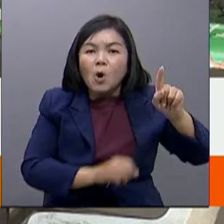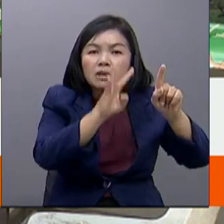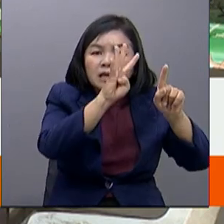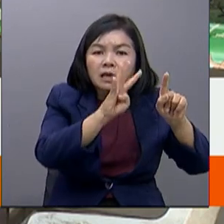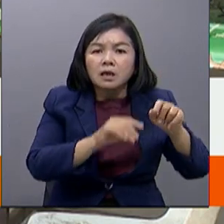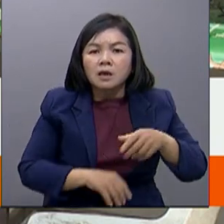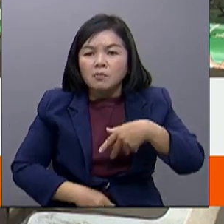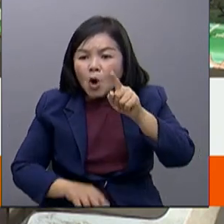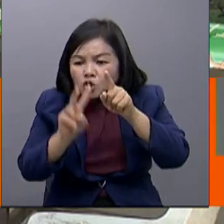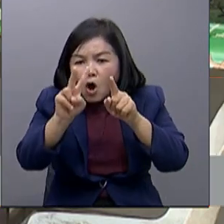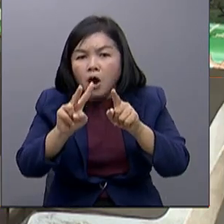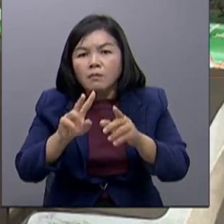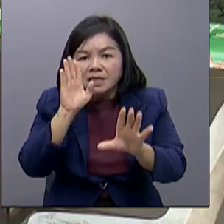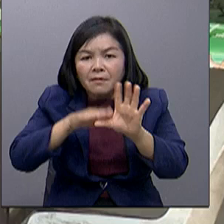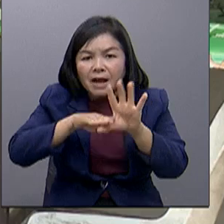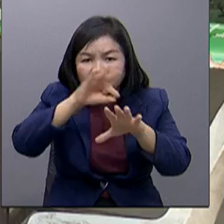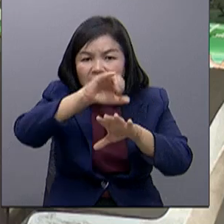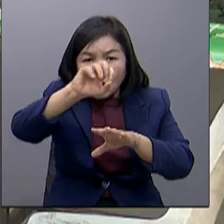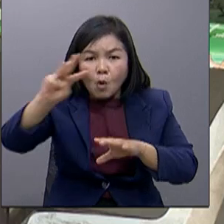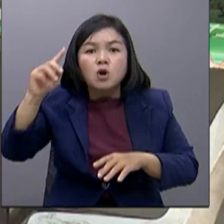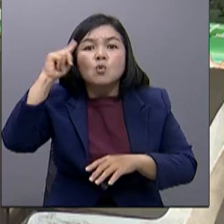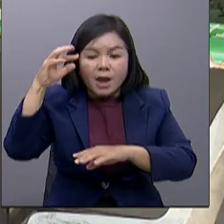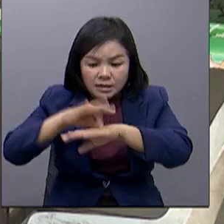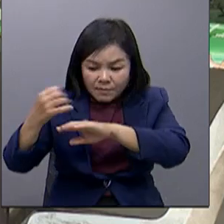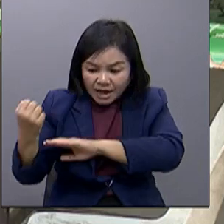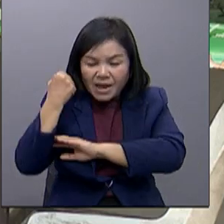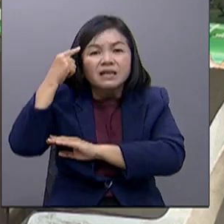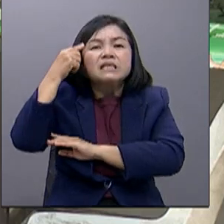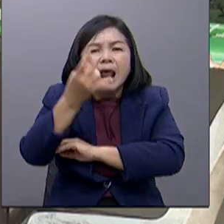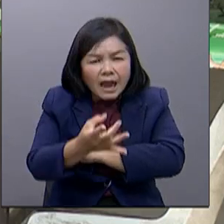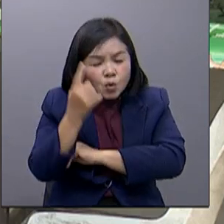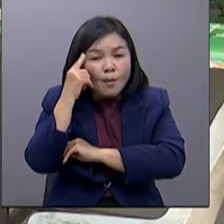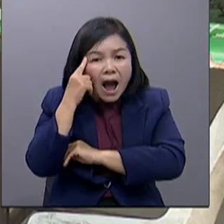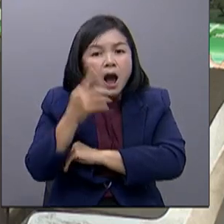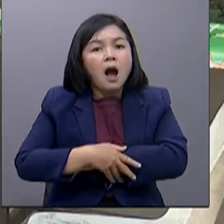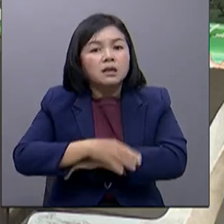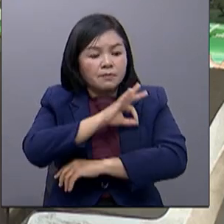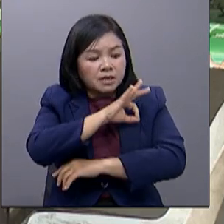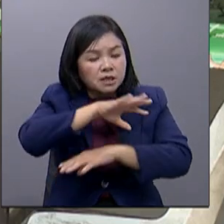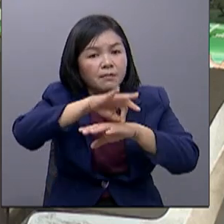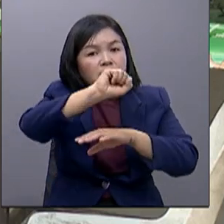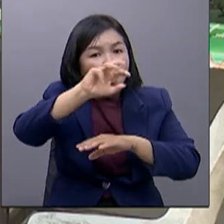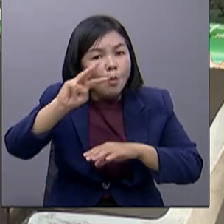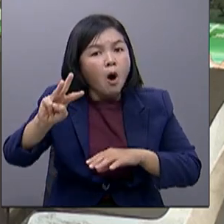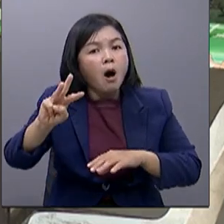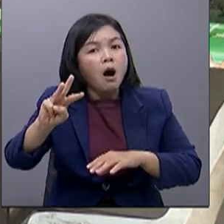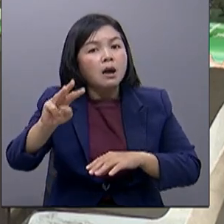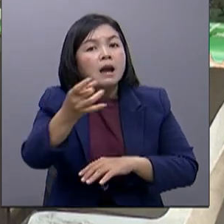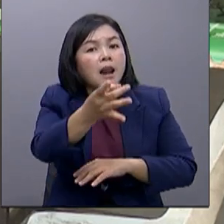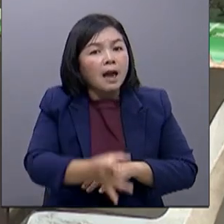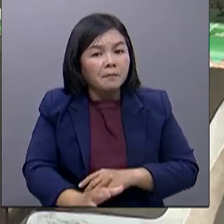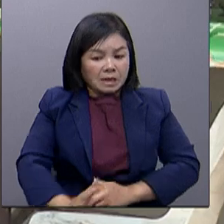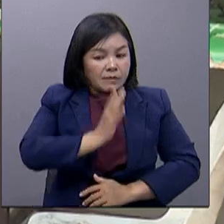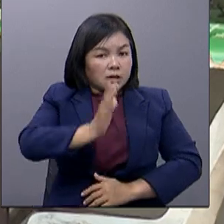อย่างเงี้มาสมัครสวแล้วคุณรู้มว่าอำนาจสวคืออะไรสมาชิกวุฒิสภาเป็นสภา